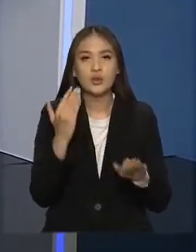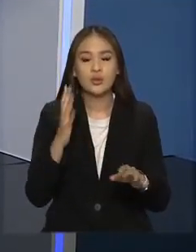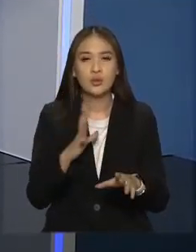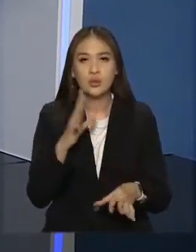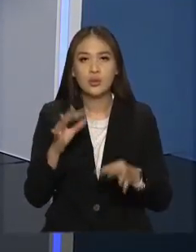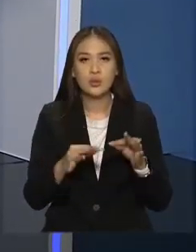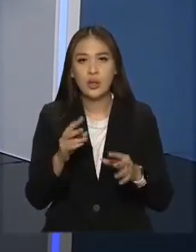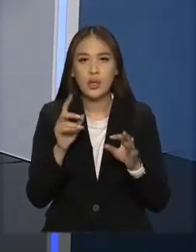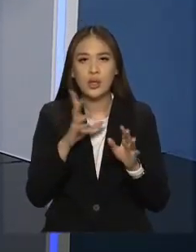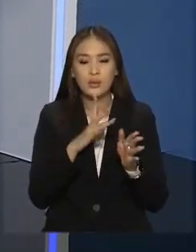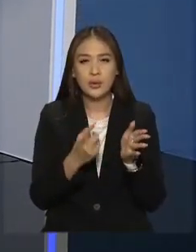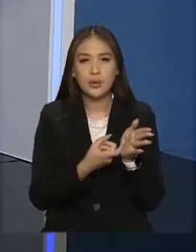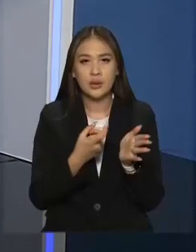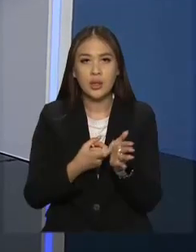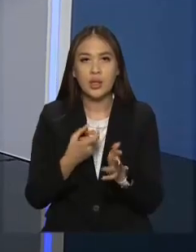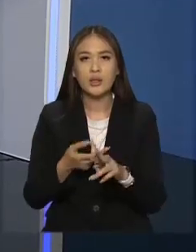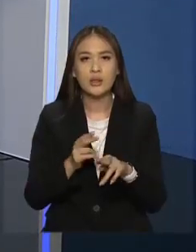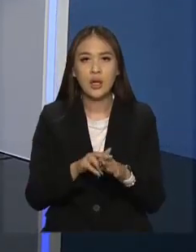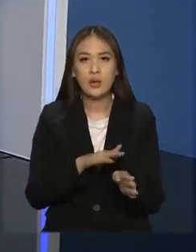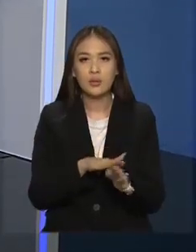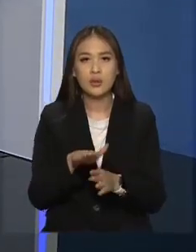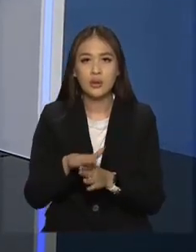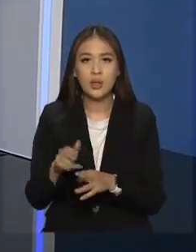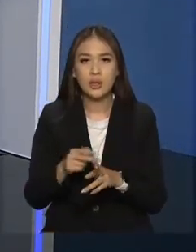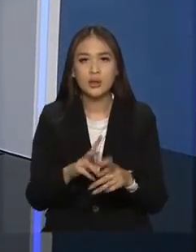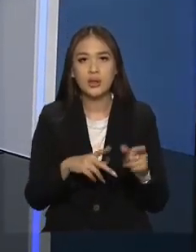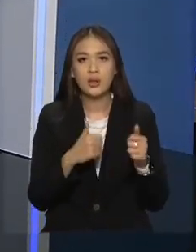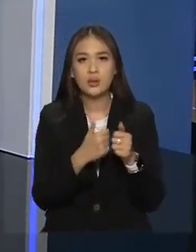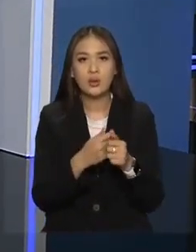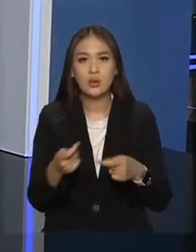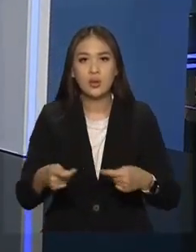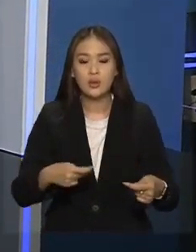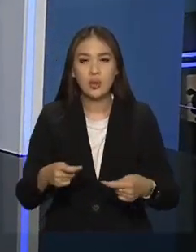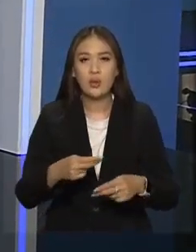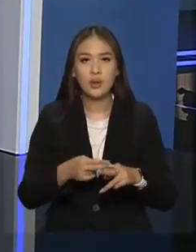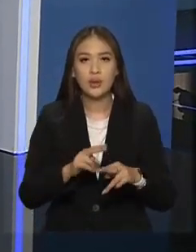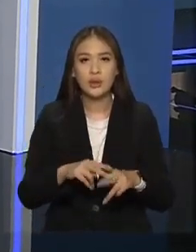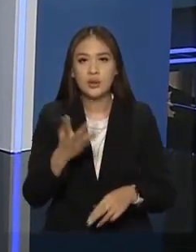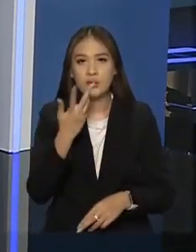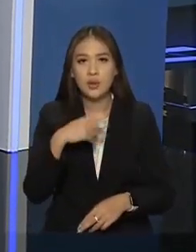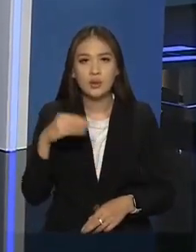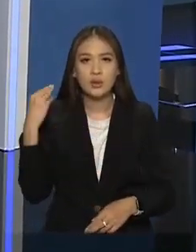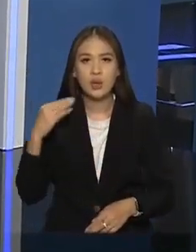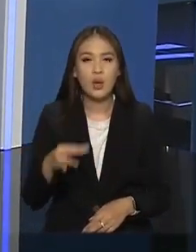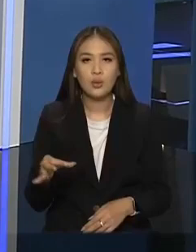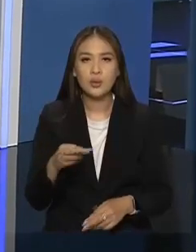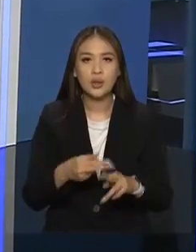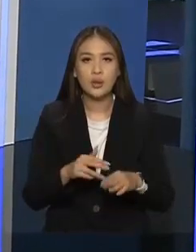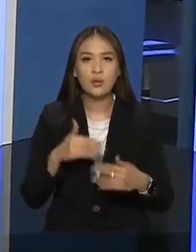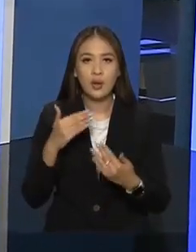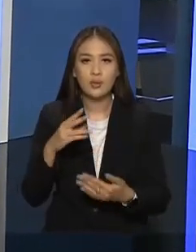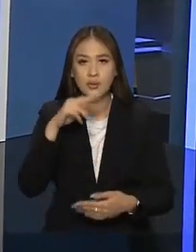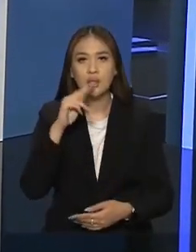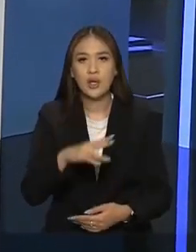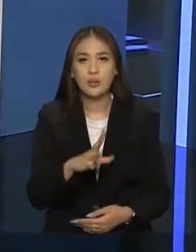расследование в отношении исполняющего обязанности заместителя руководителя управления цифровизации туркестанской области Его